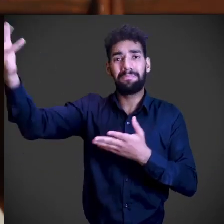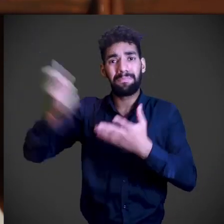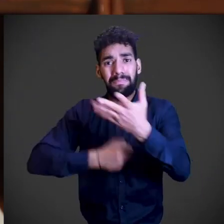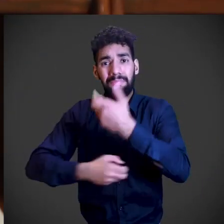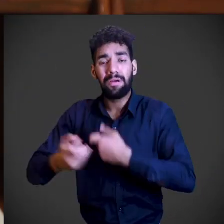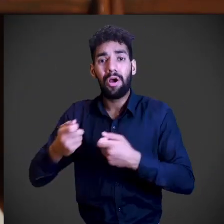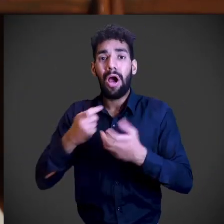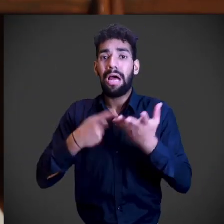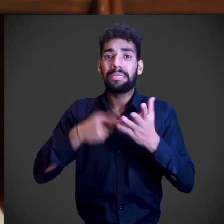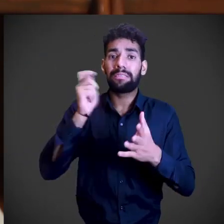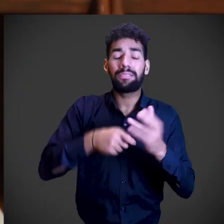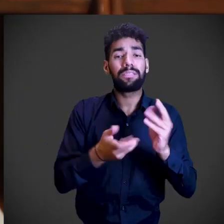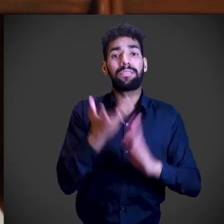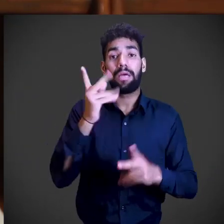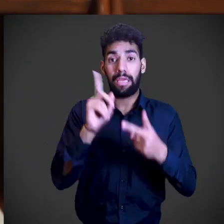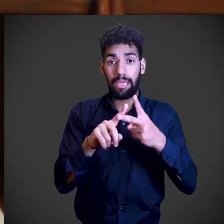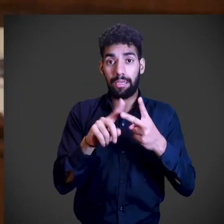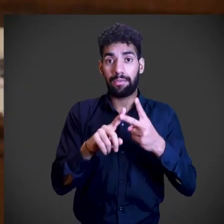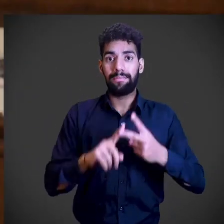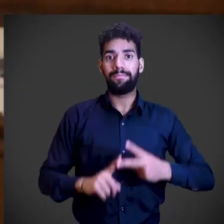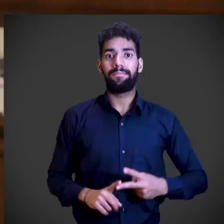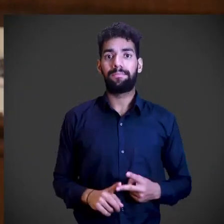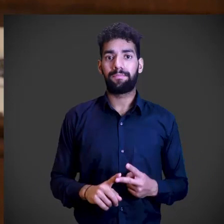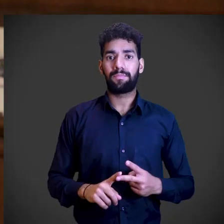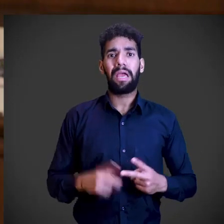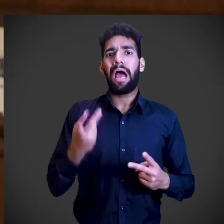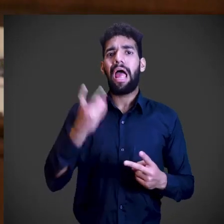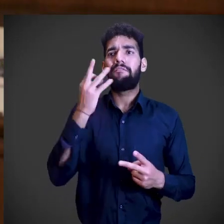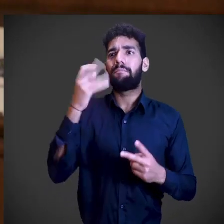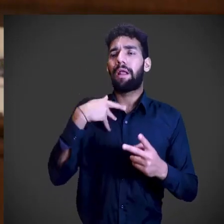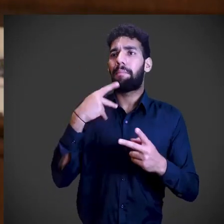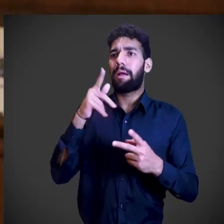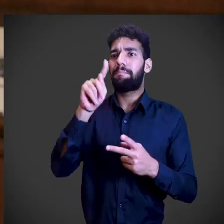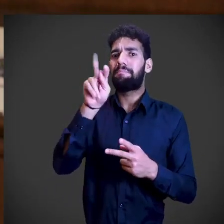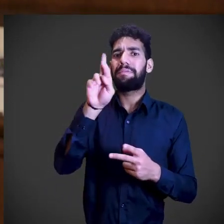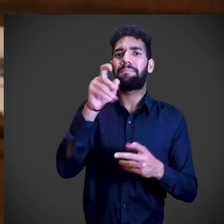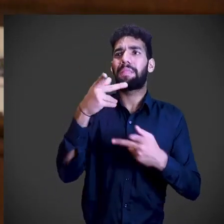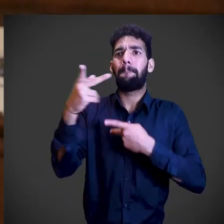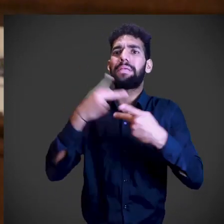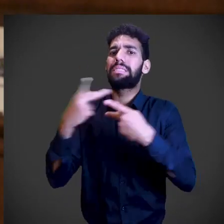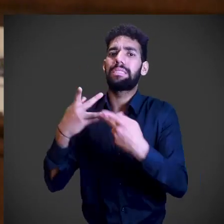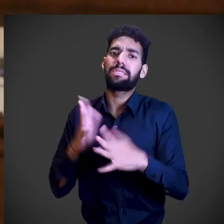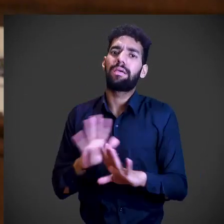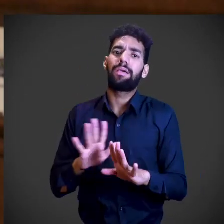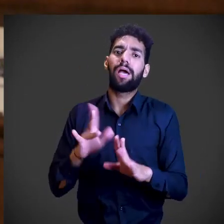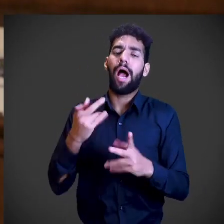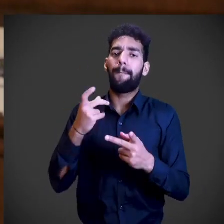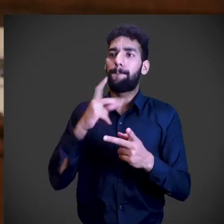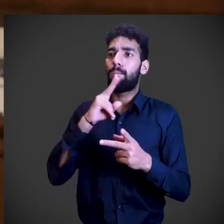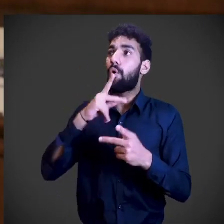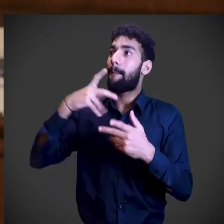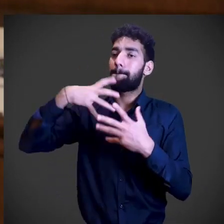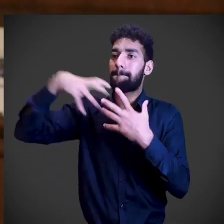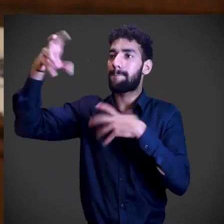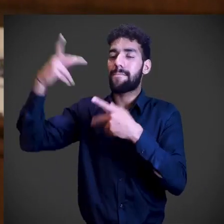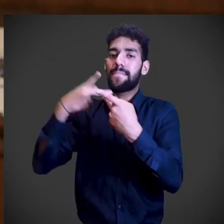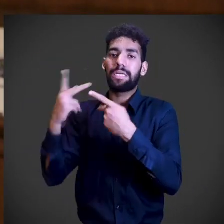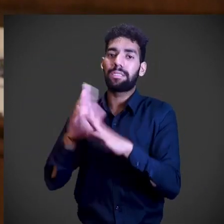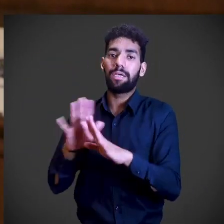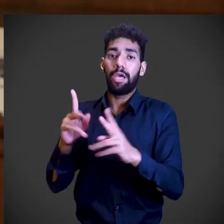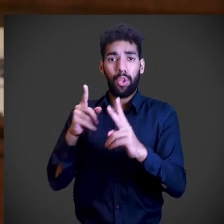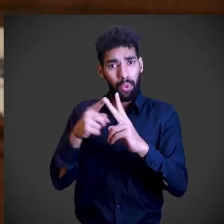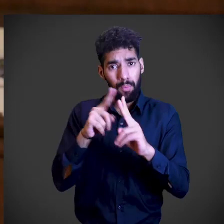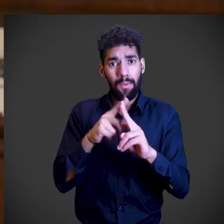आप बाय रेगुलेशन आप मना कर देते हैं कि आप ट्रेड नहीं कर सकते। मसलन इंडिया से इस वक्त हम ट्रेड नहीं कर सकते,